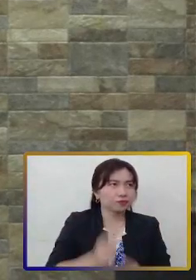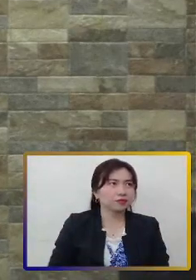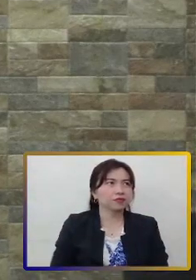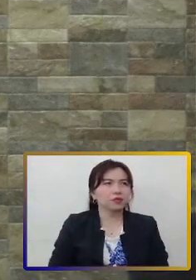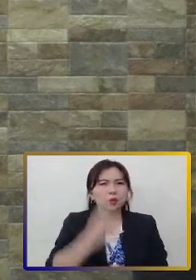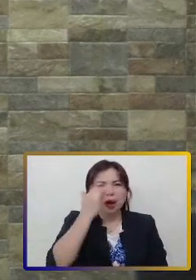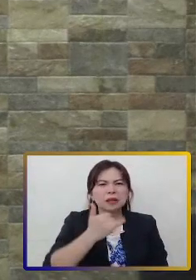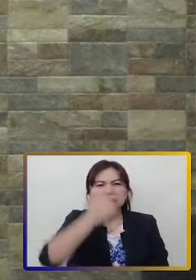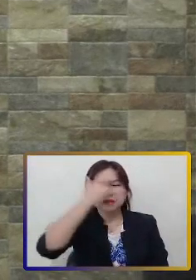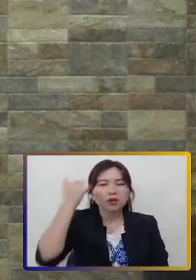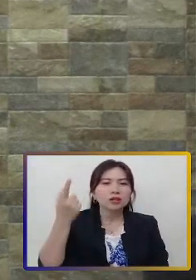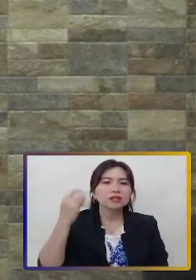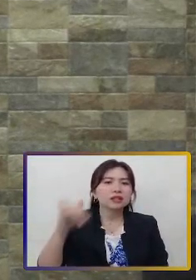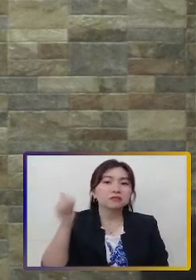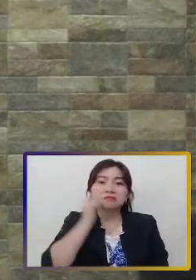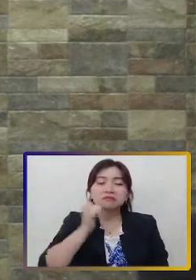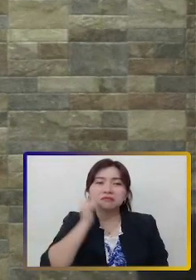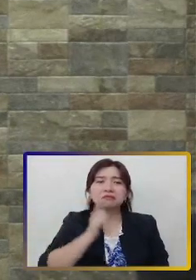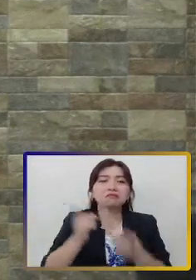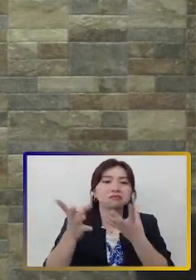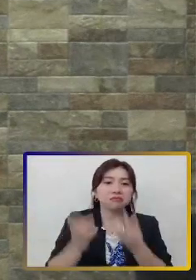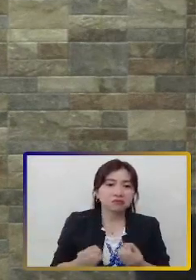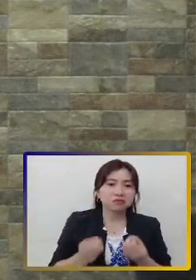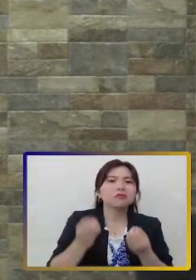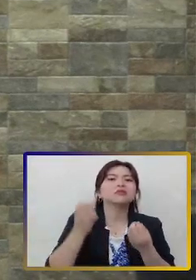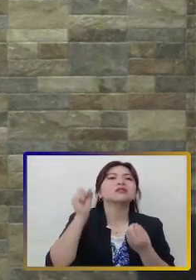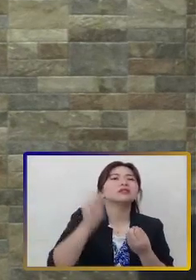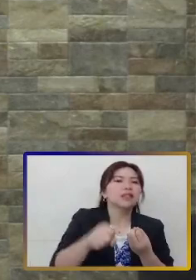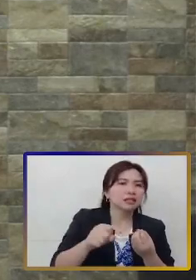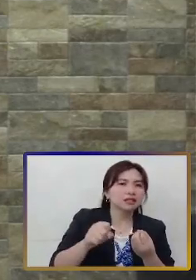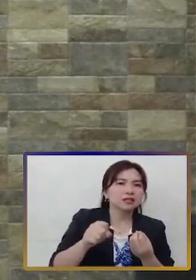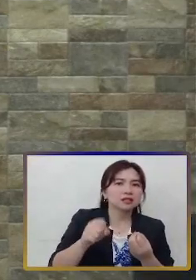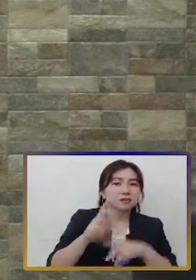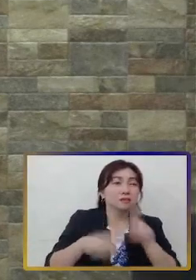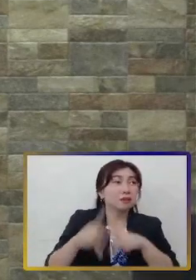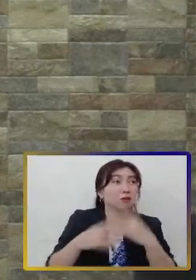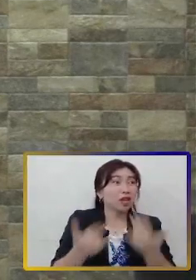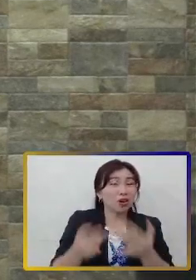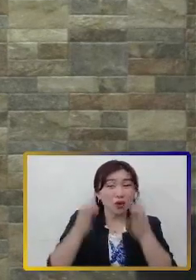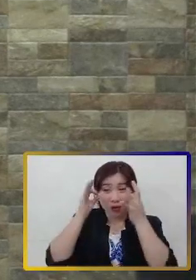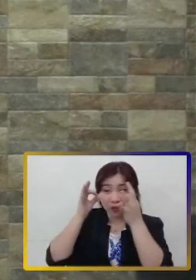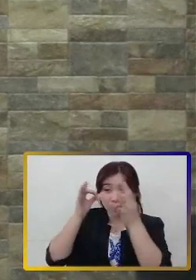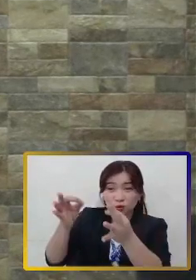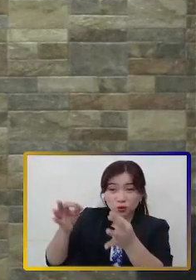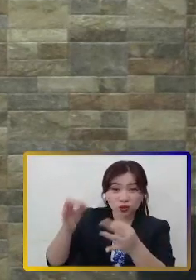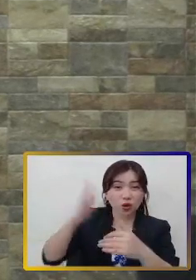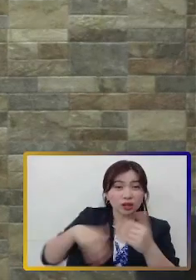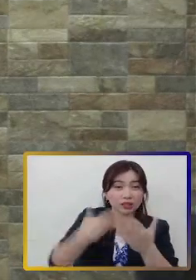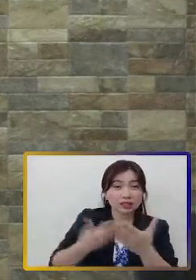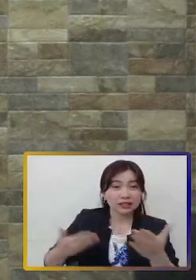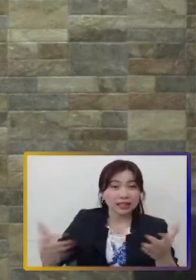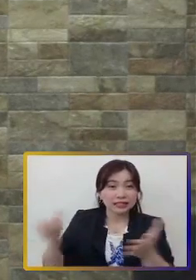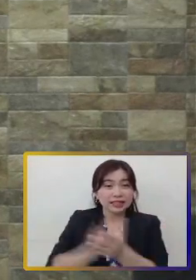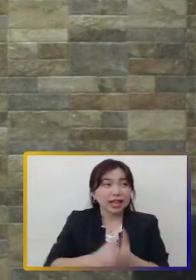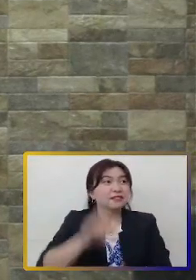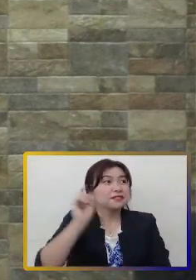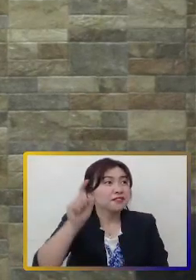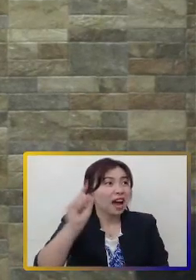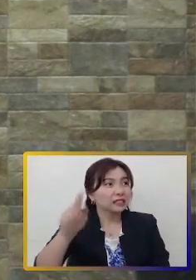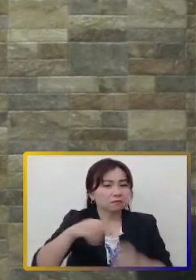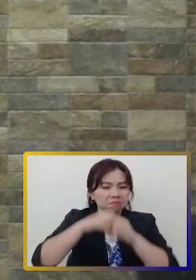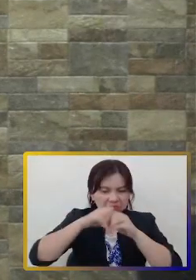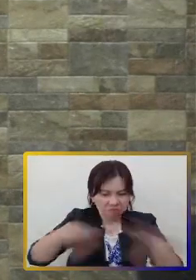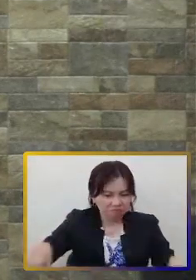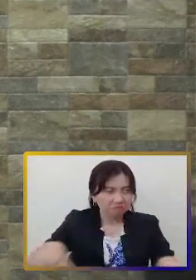they tend to Ano makikita po natin na nakatuon tayo ng bansin doon sa mga bagay n Lilipas you